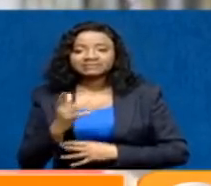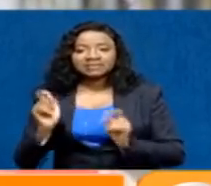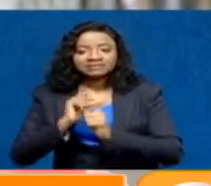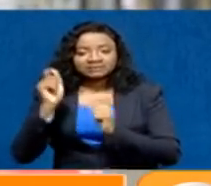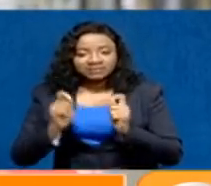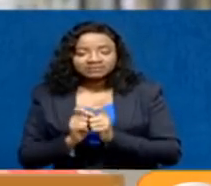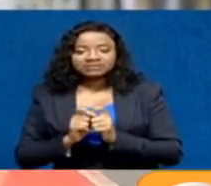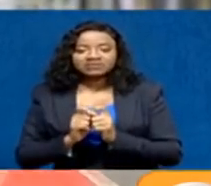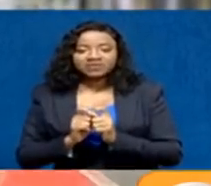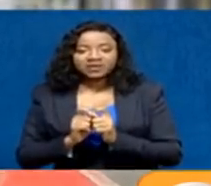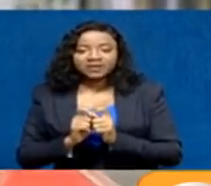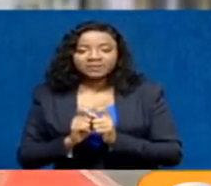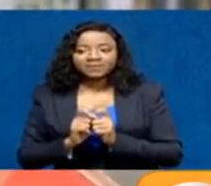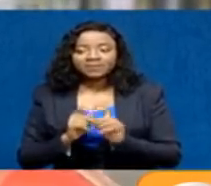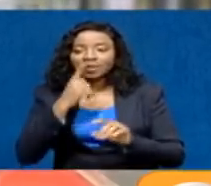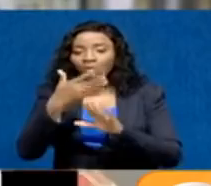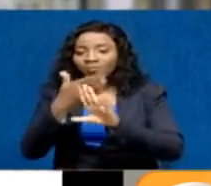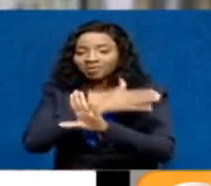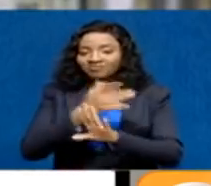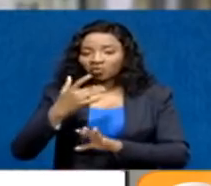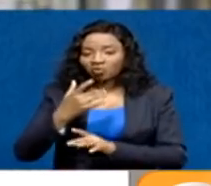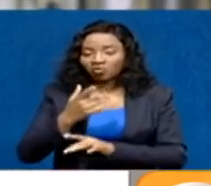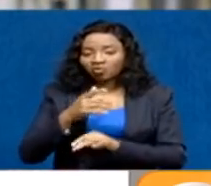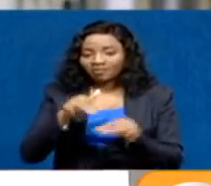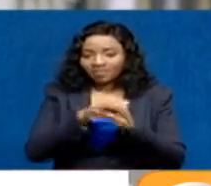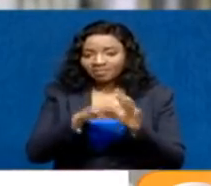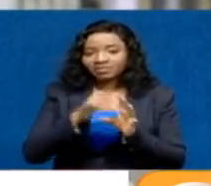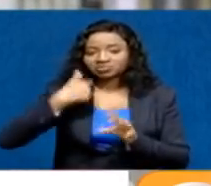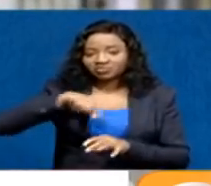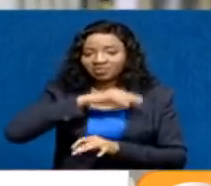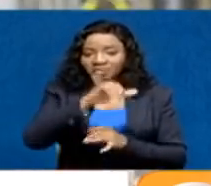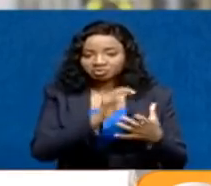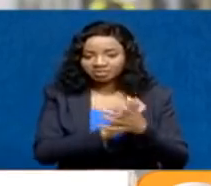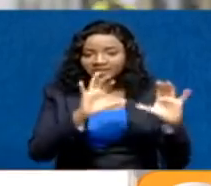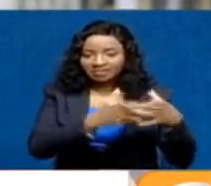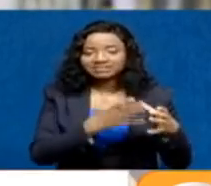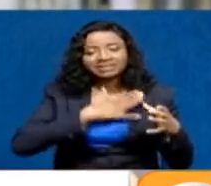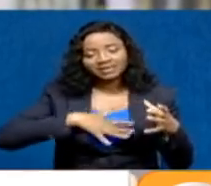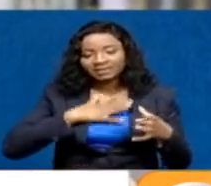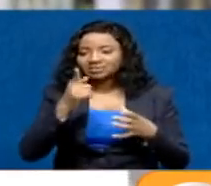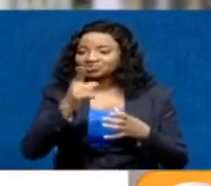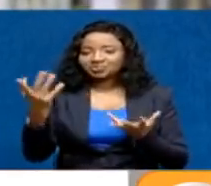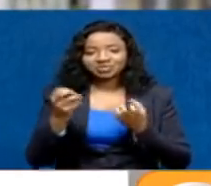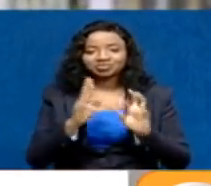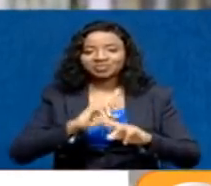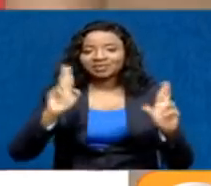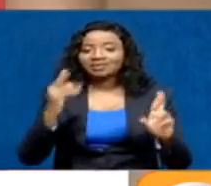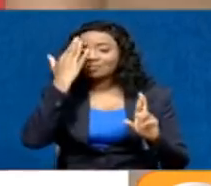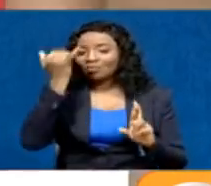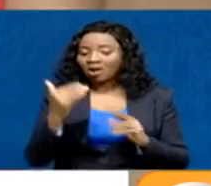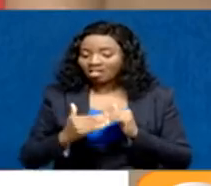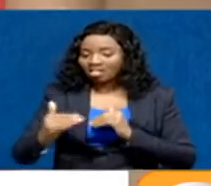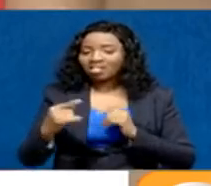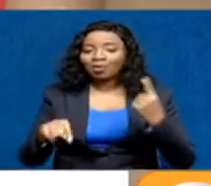sana sana wale ambao waliokuwa kwenye chama chetu, walikuwa wamechaguliwa kwenye chama chetu na wakakimbilia kwenye vyama vingine, wawe tayari, manake huu